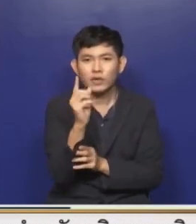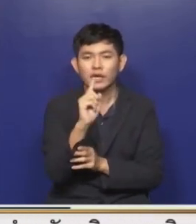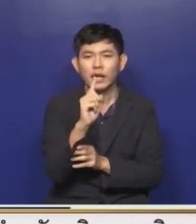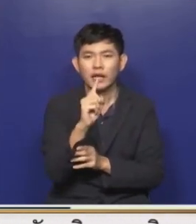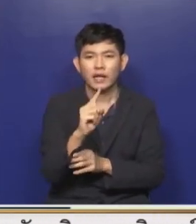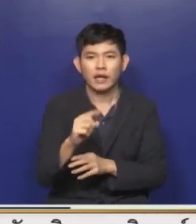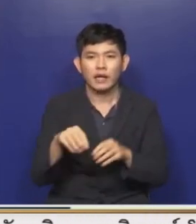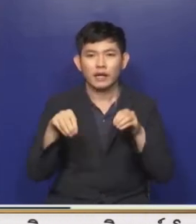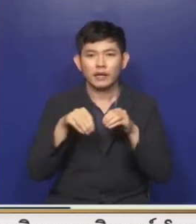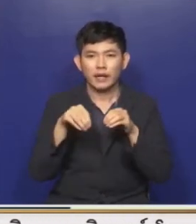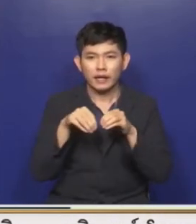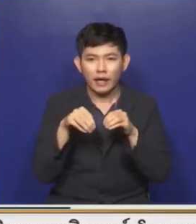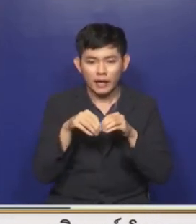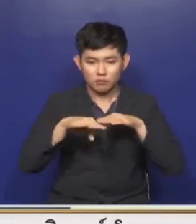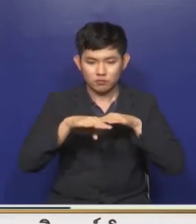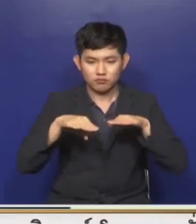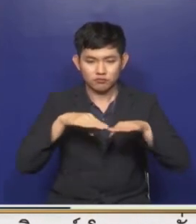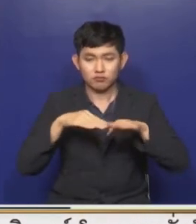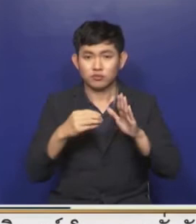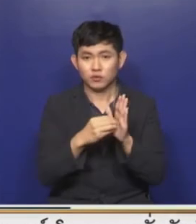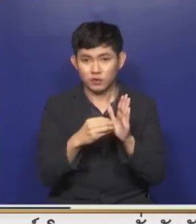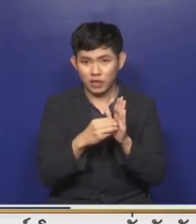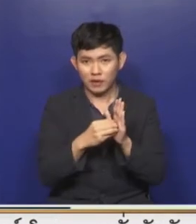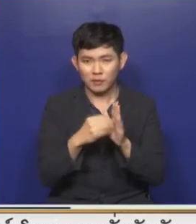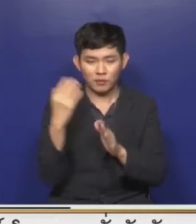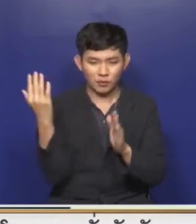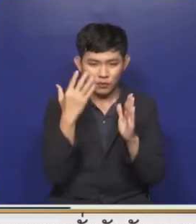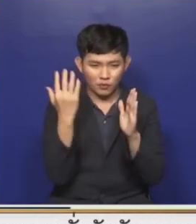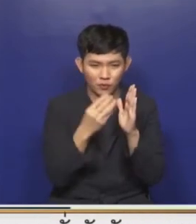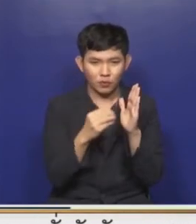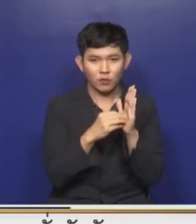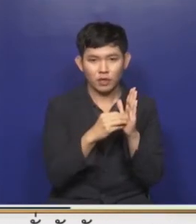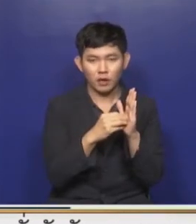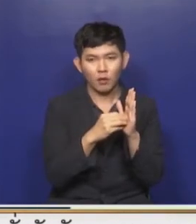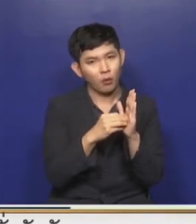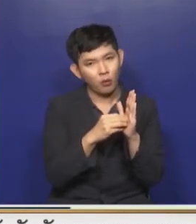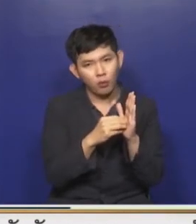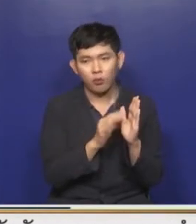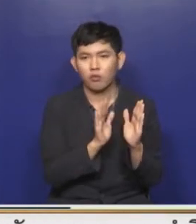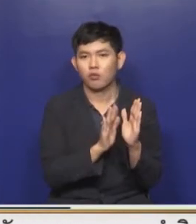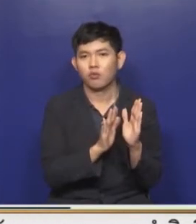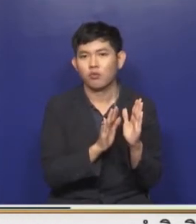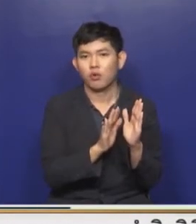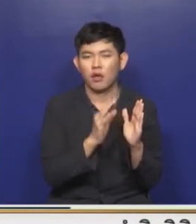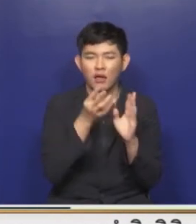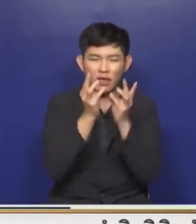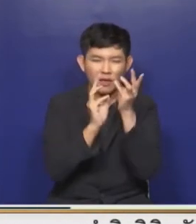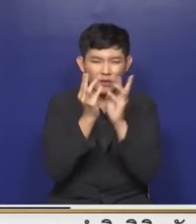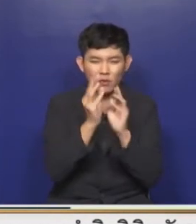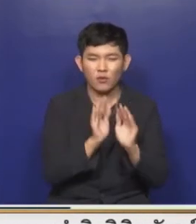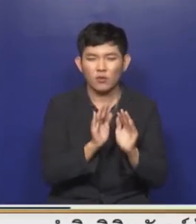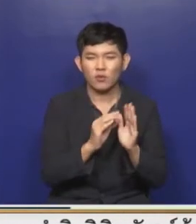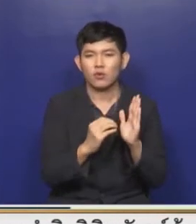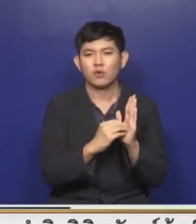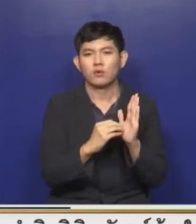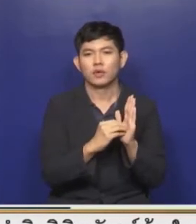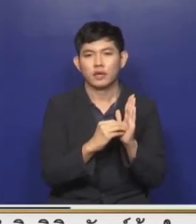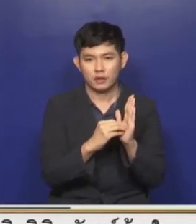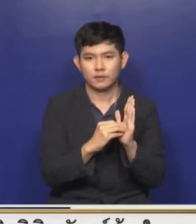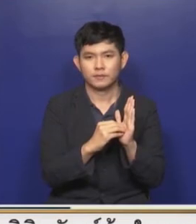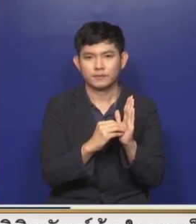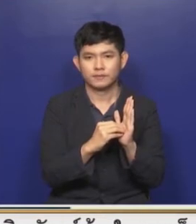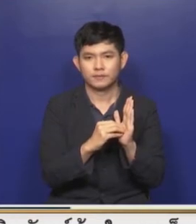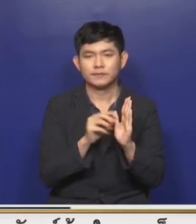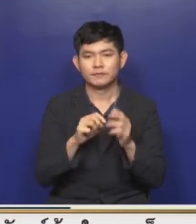travel to requirementsไม่ไดพัดต่อ ทำให้เพีย 2.5 และฝุนควันนั้ สะสมอยใกรงเทพมหาระคร